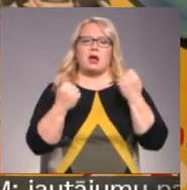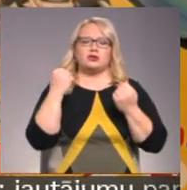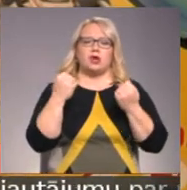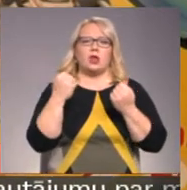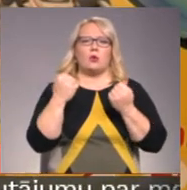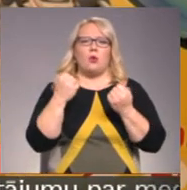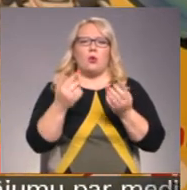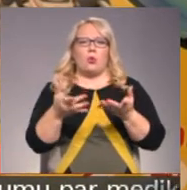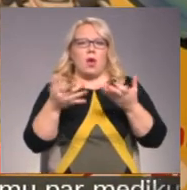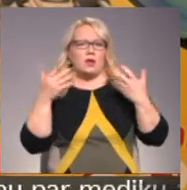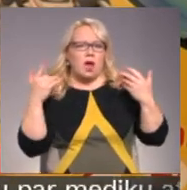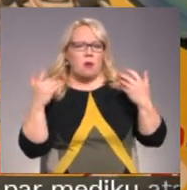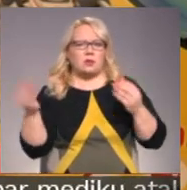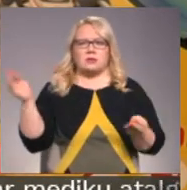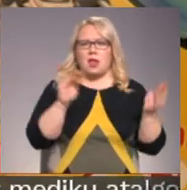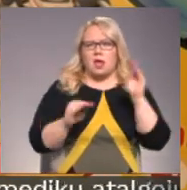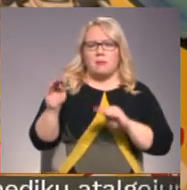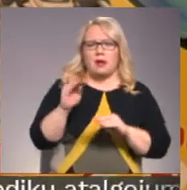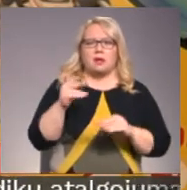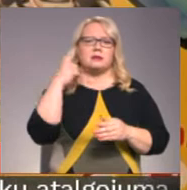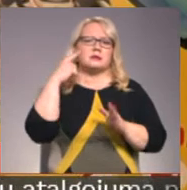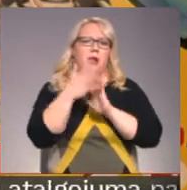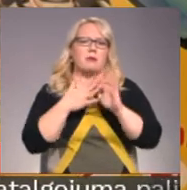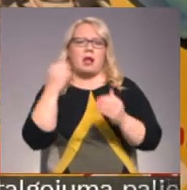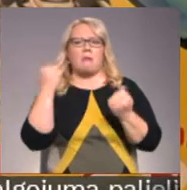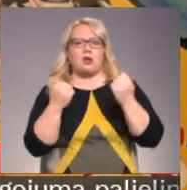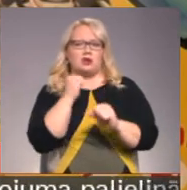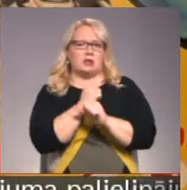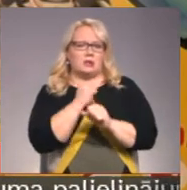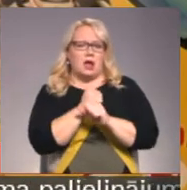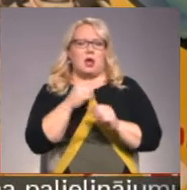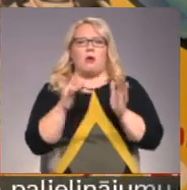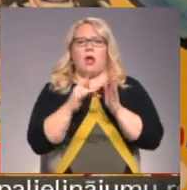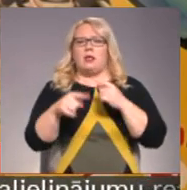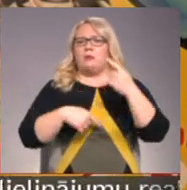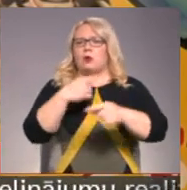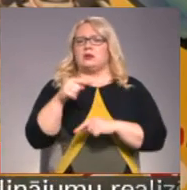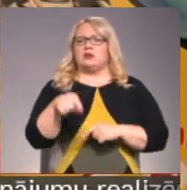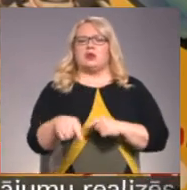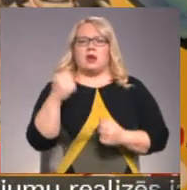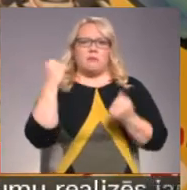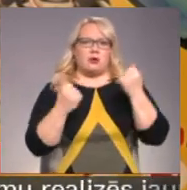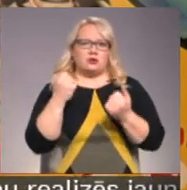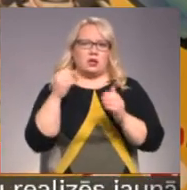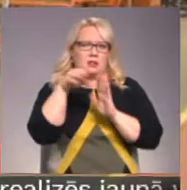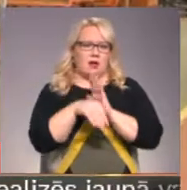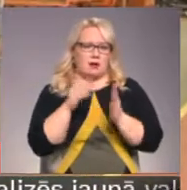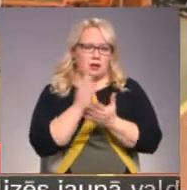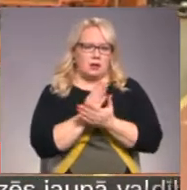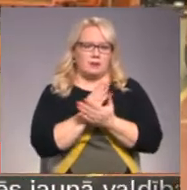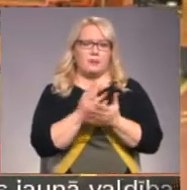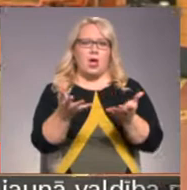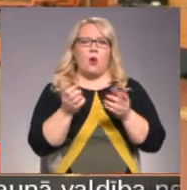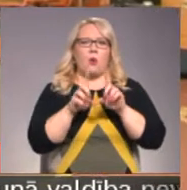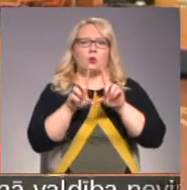likt atpakaļ kopā, saprast, kā mašīna darbojas, kādi ir šie procesi, kas ir šajā mašīnā ietverti.